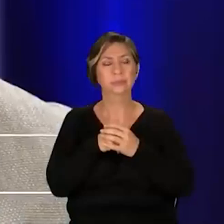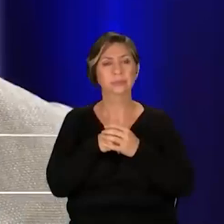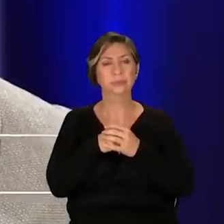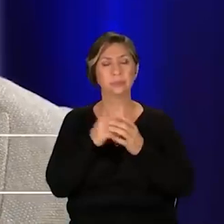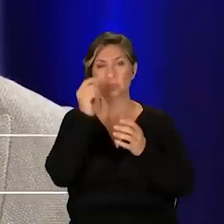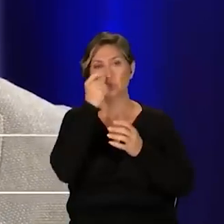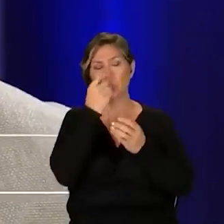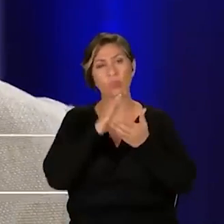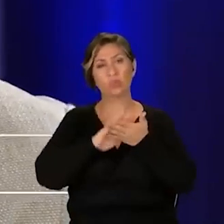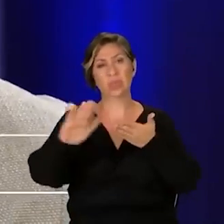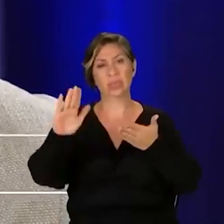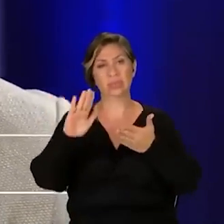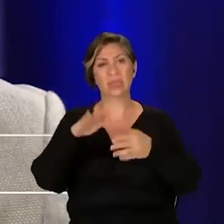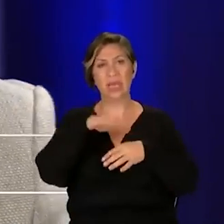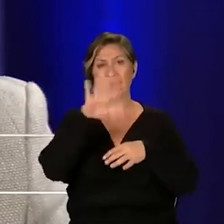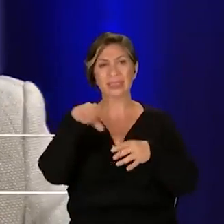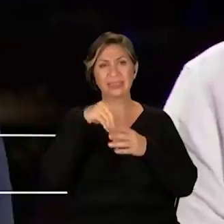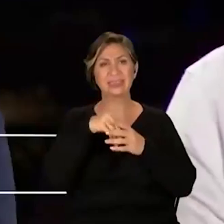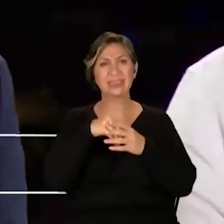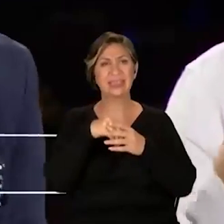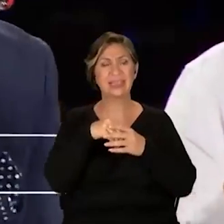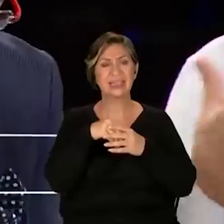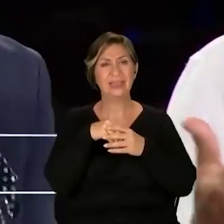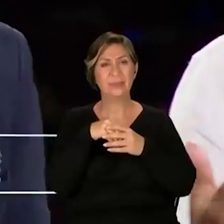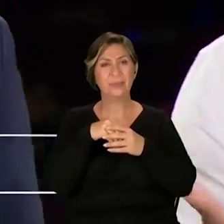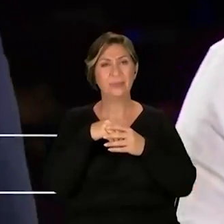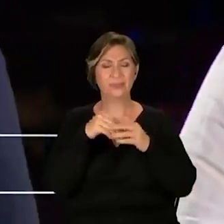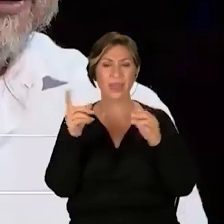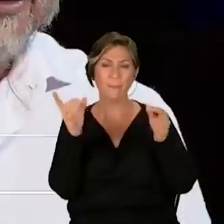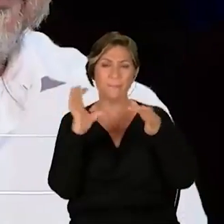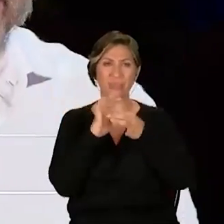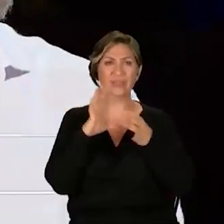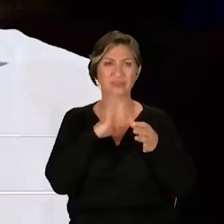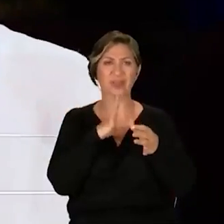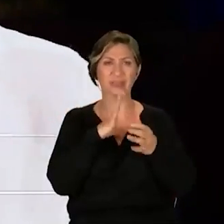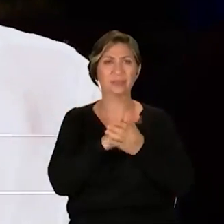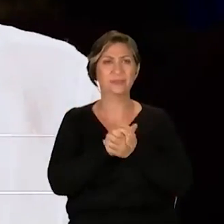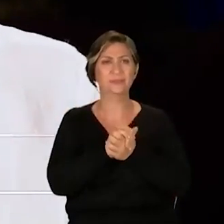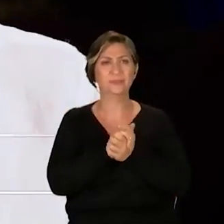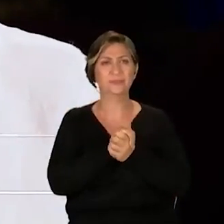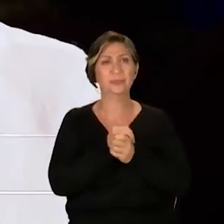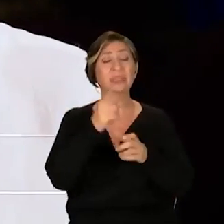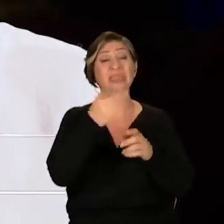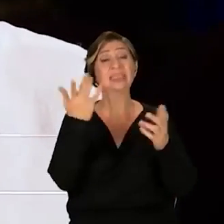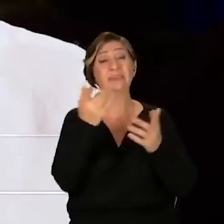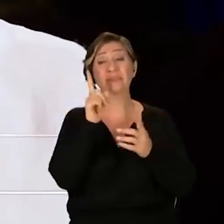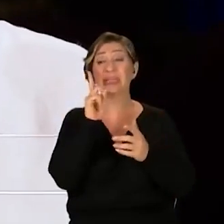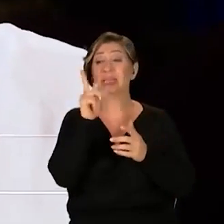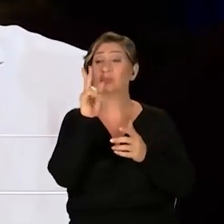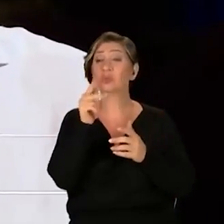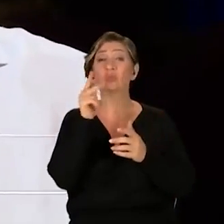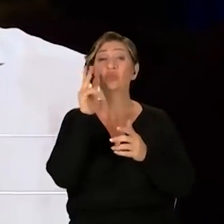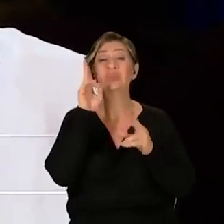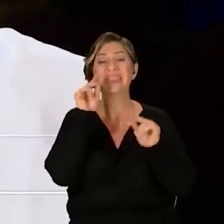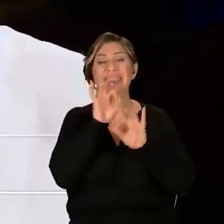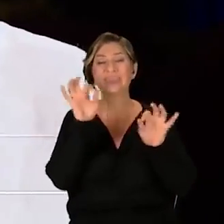daha kolay çıkarlar. Evet, yani herkes için değil. Yani uykusuzluğun ekste edici bir evet. Tarafı vardır. Yani siz birkaç gün